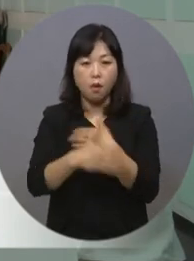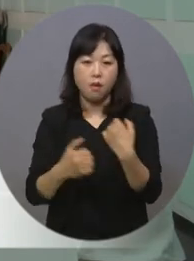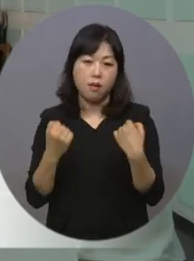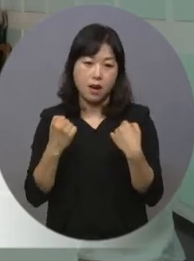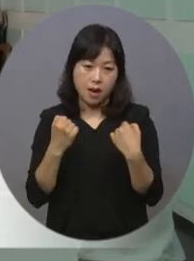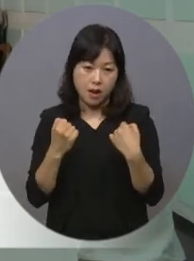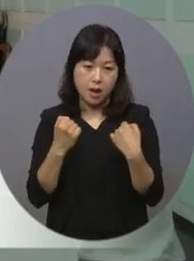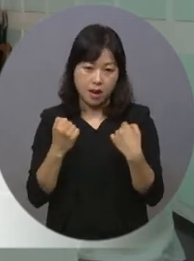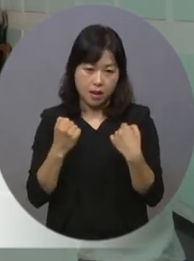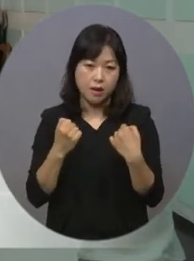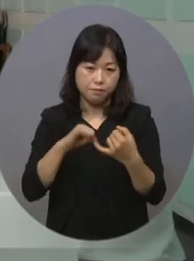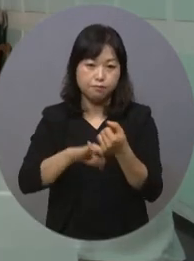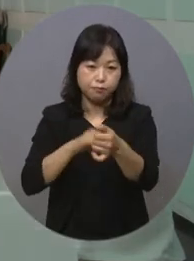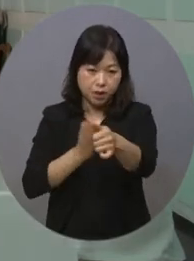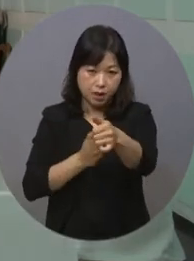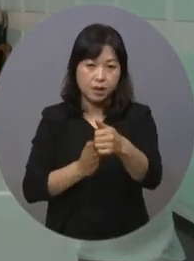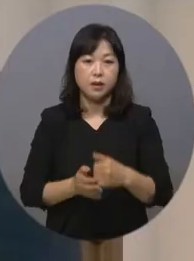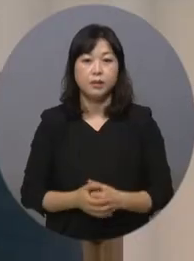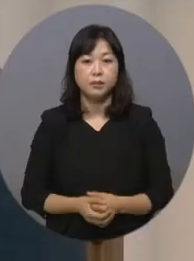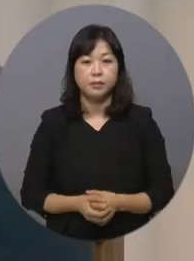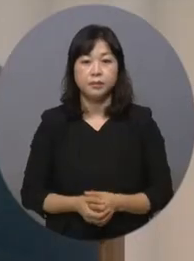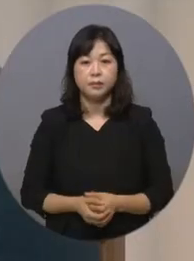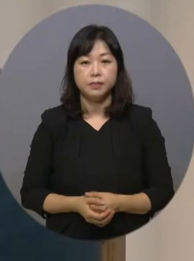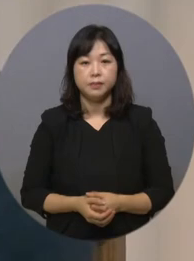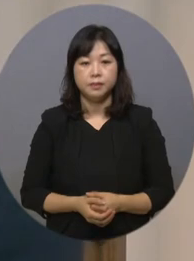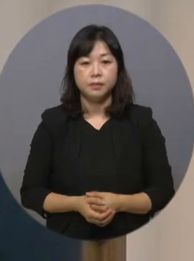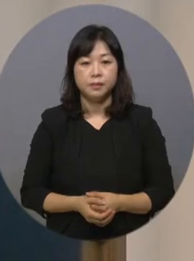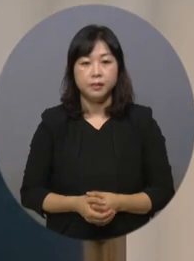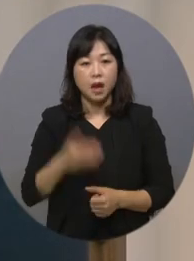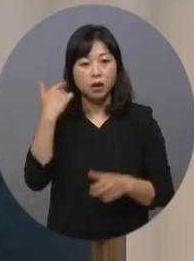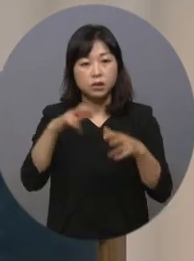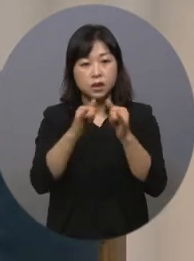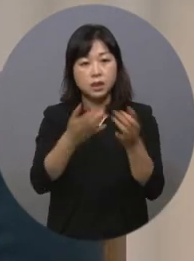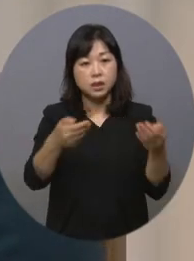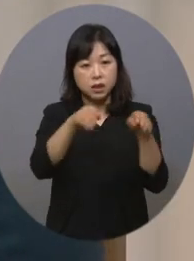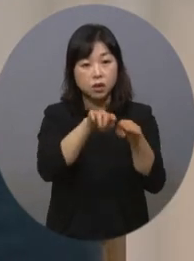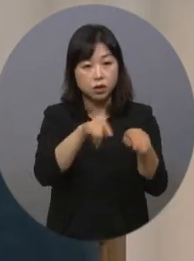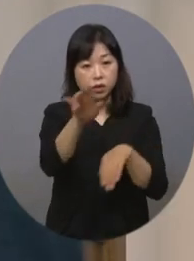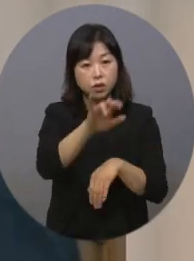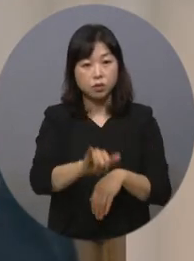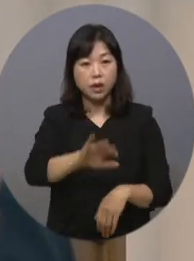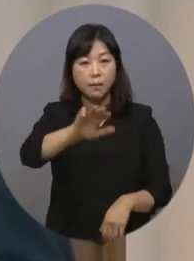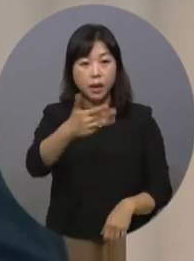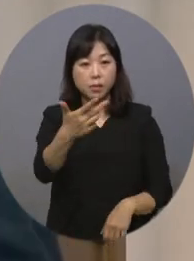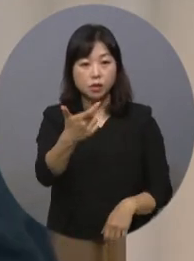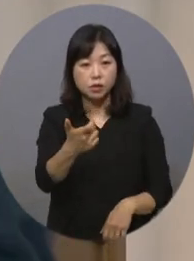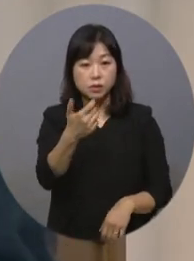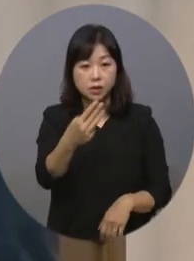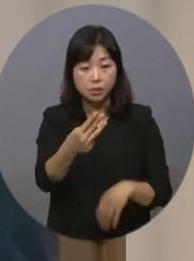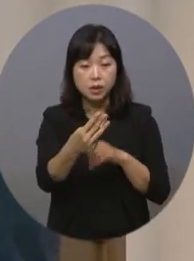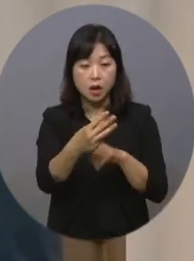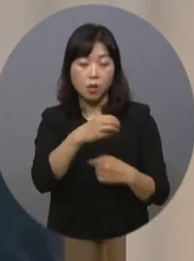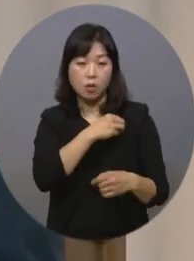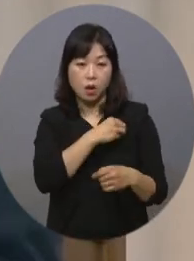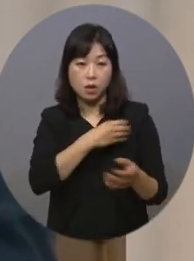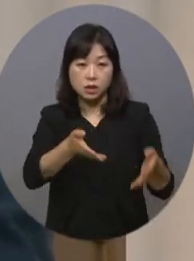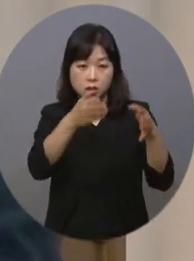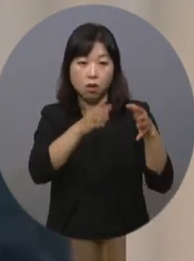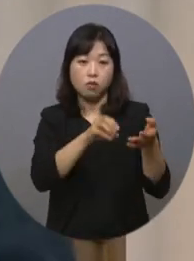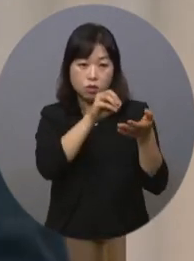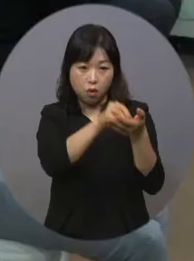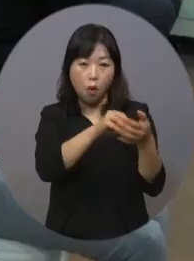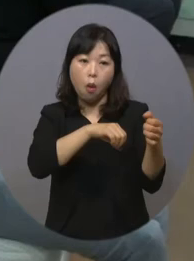건강에 함께 했으면 바람이겠습니다. 한국장애인시설은 전국에 863개 회원시설이 등록되어 활동하고